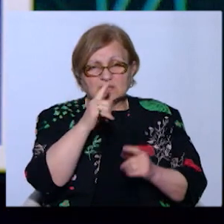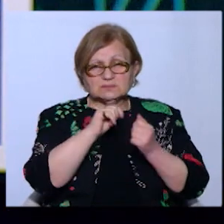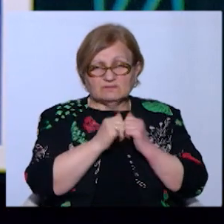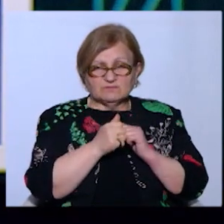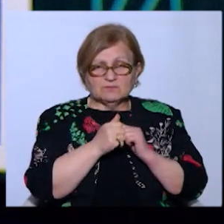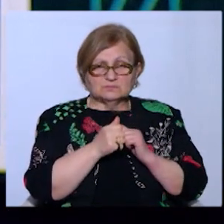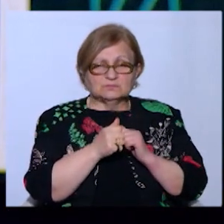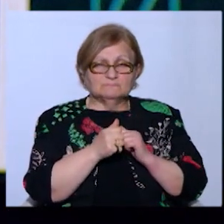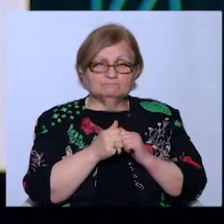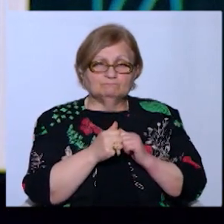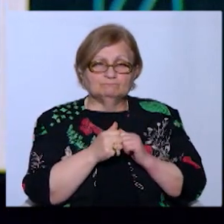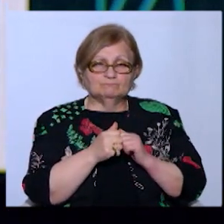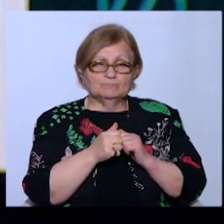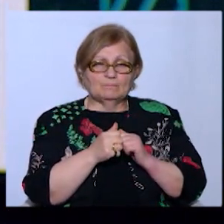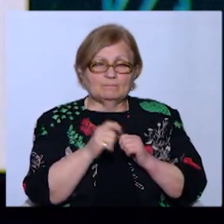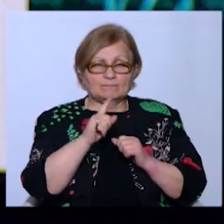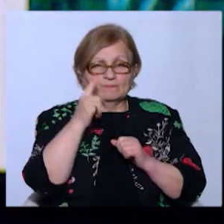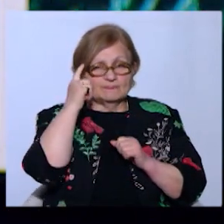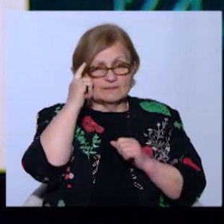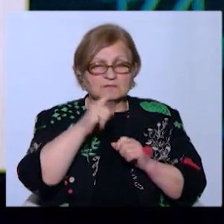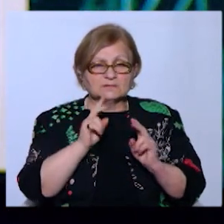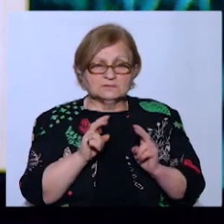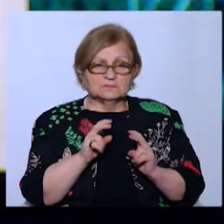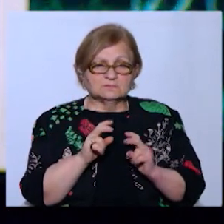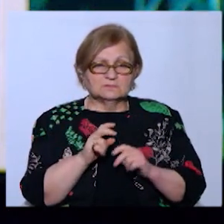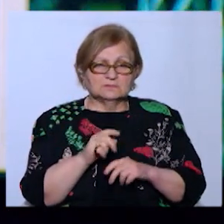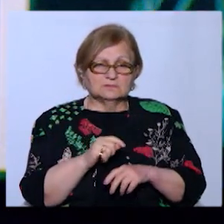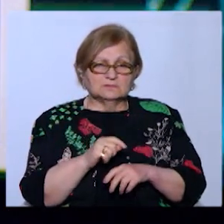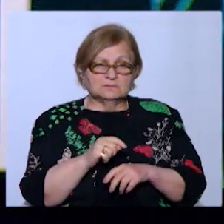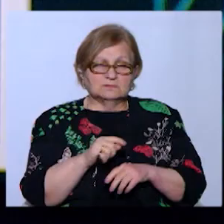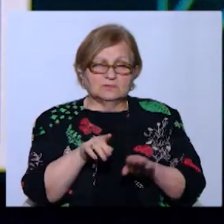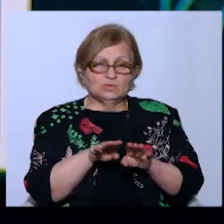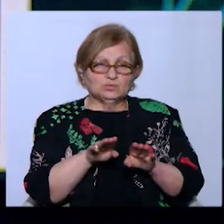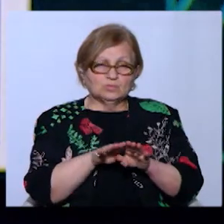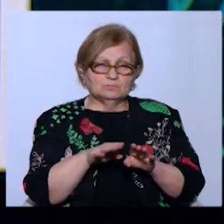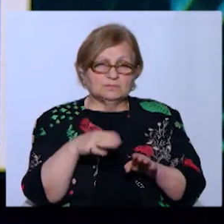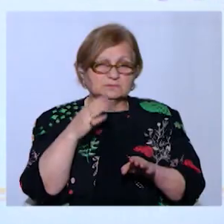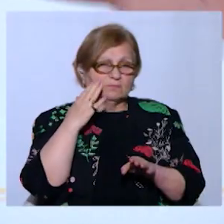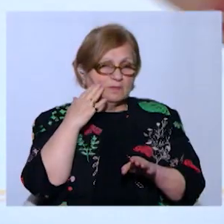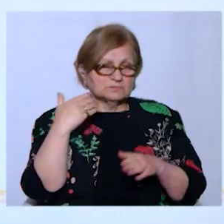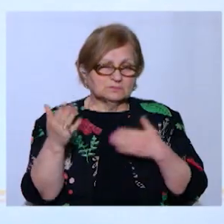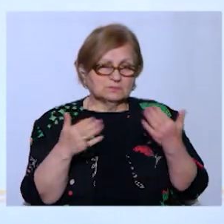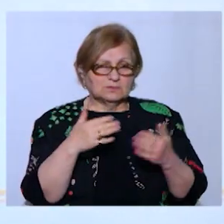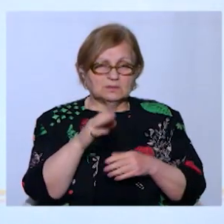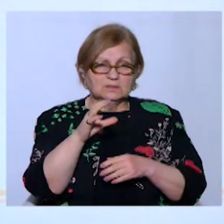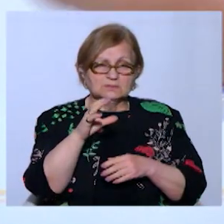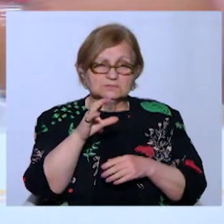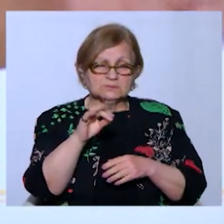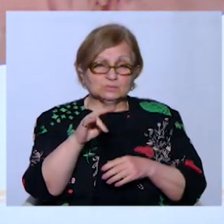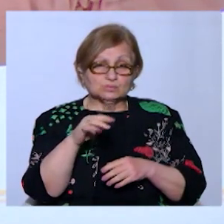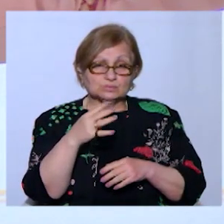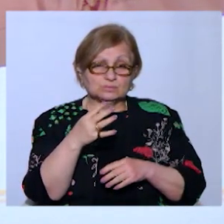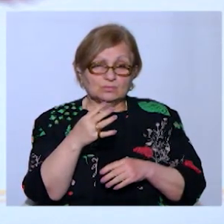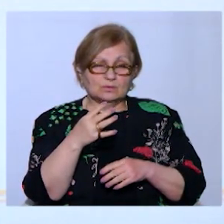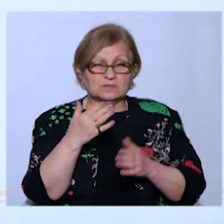დავიმახსოვროთ, ჯერ თვითონ ეს გავიაზროთ, რას ნიშნავს. ახლა განვიხილოთ ტოლფერ და მართკუთხა სამკუთხედში. სინუსი 45.